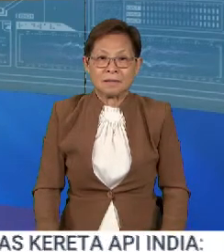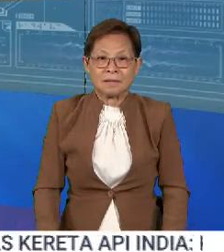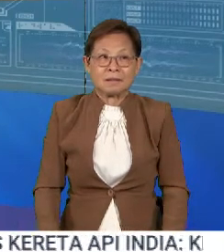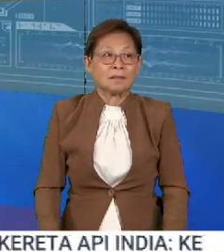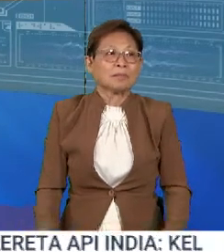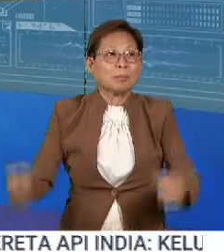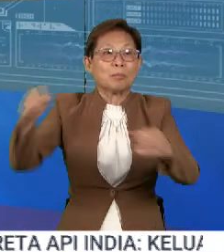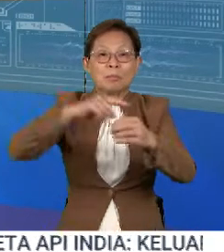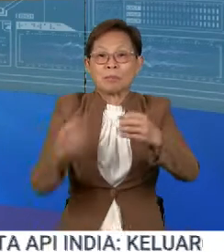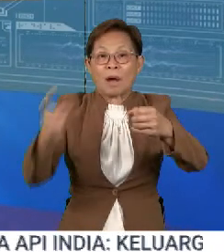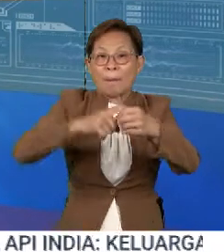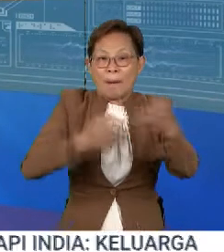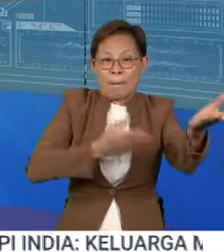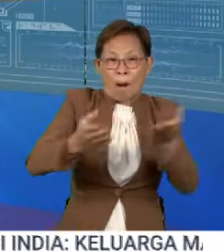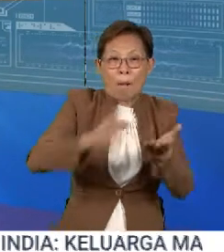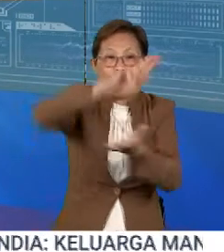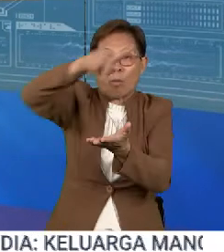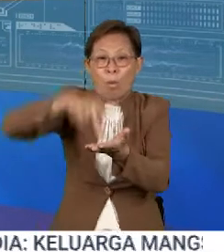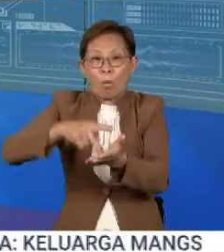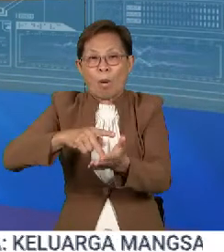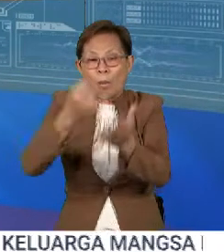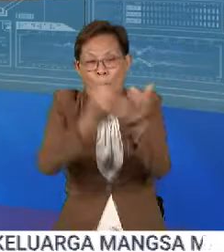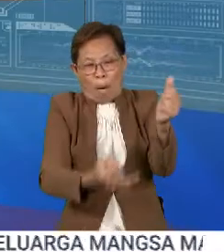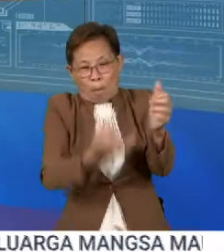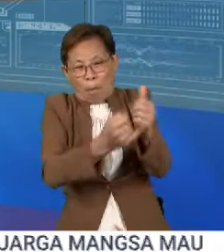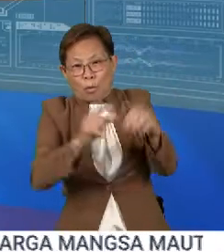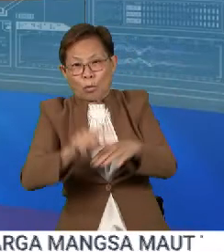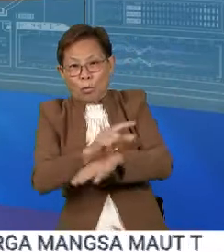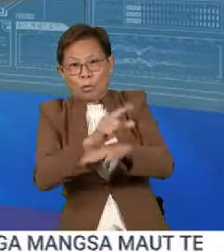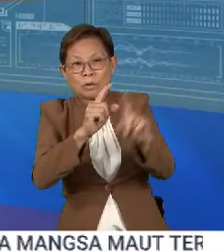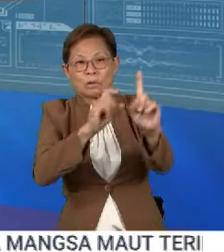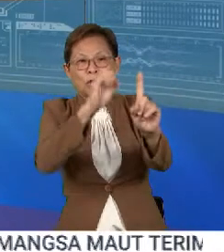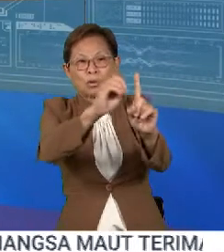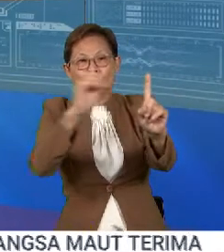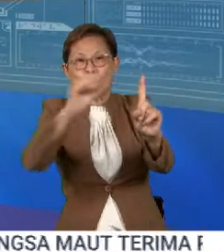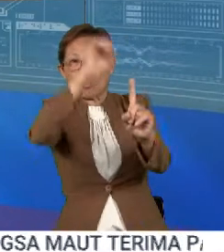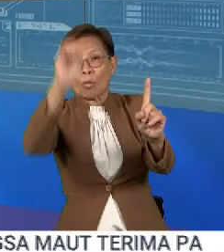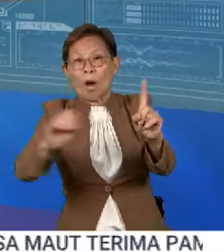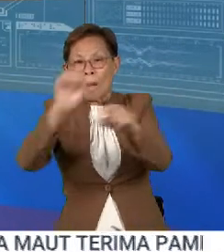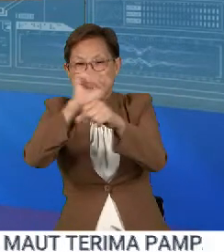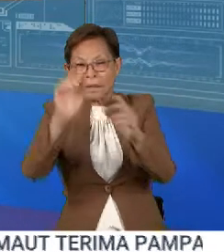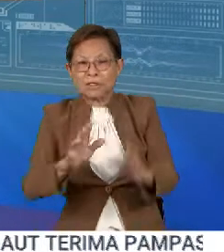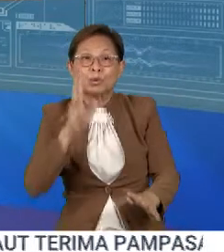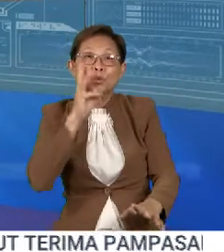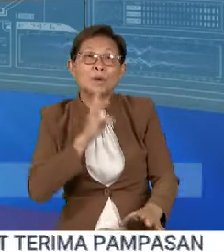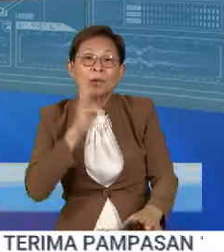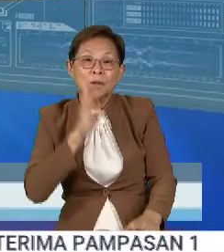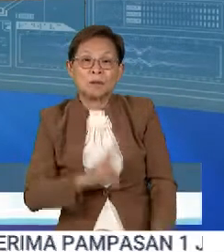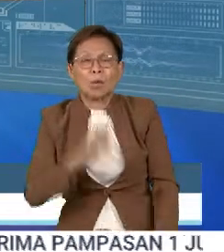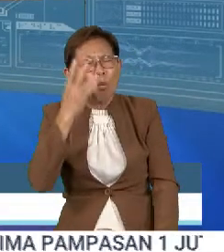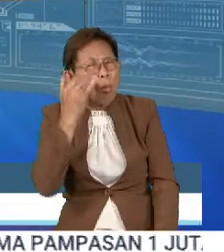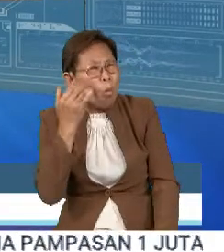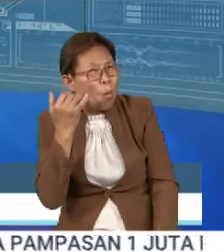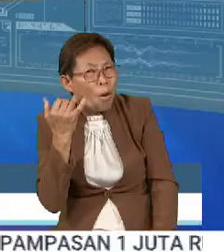Ini pula mengenai perkhidmatan sebuah pusat bersalin yang menggunakan 100% tenaga kerja wanita. Ia bagi